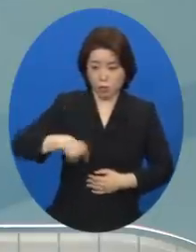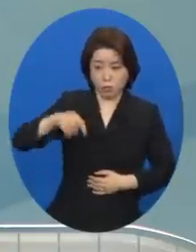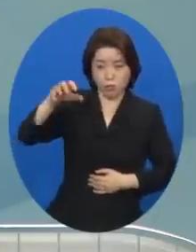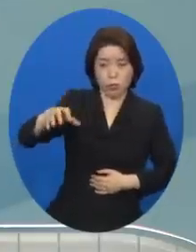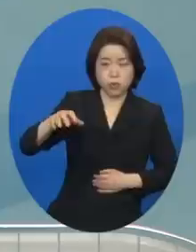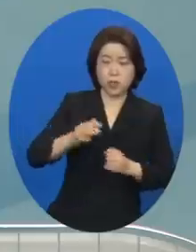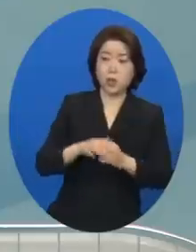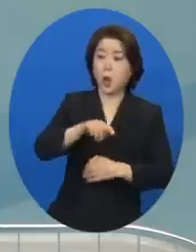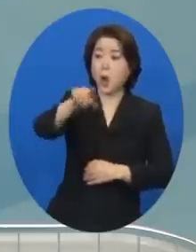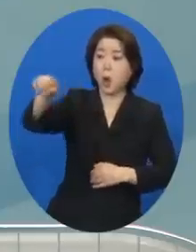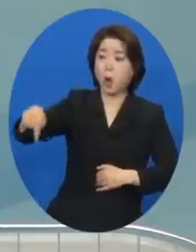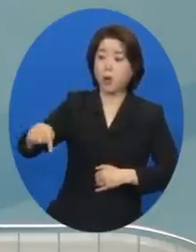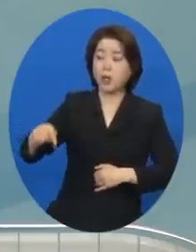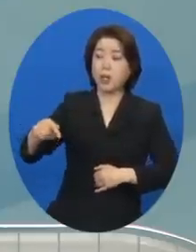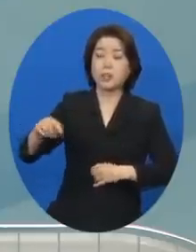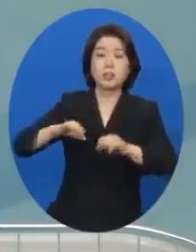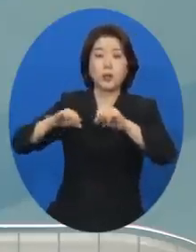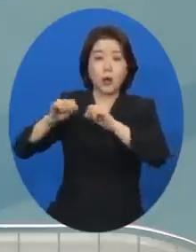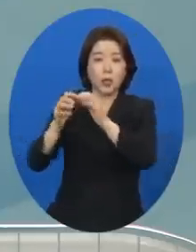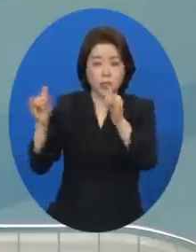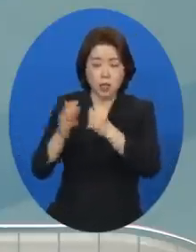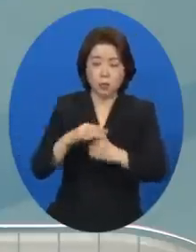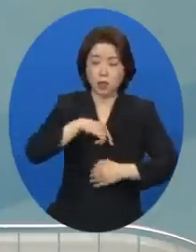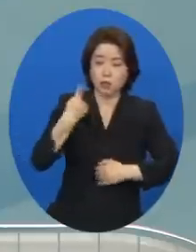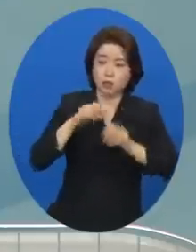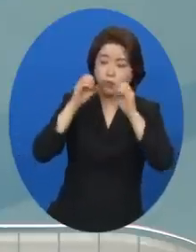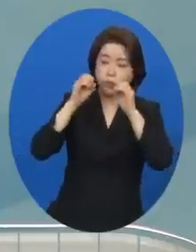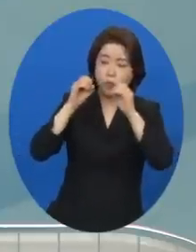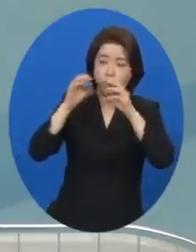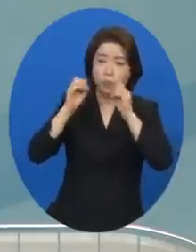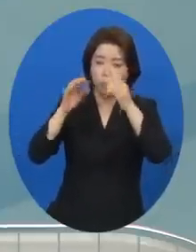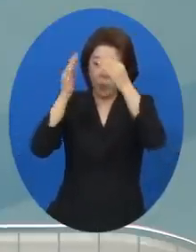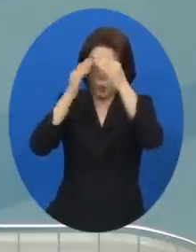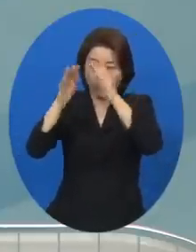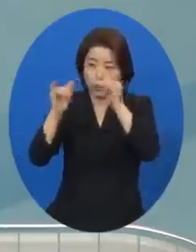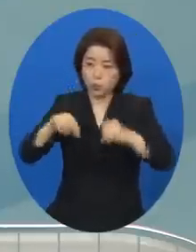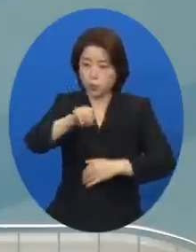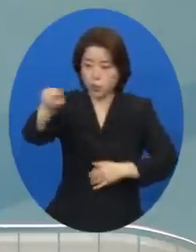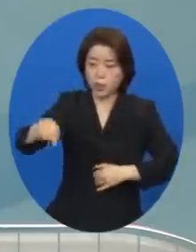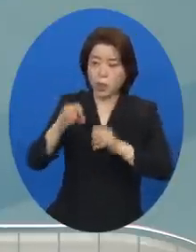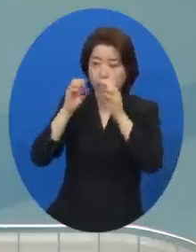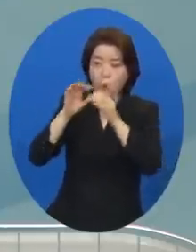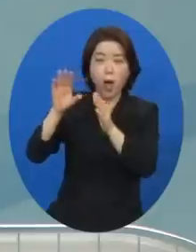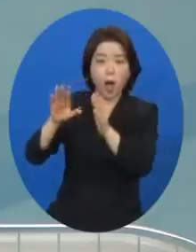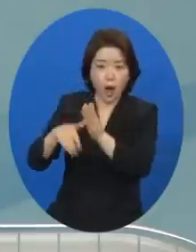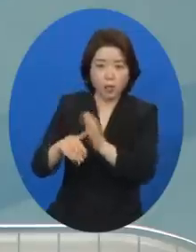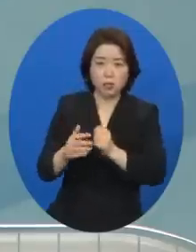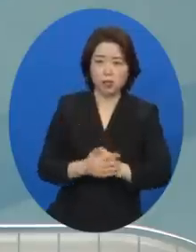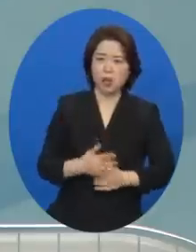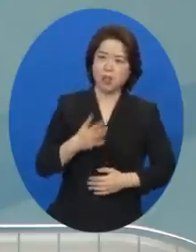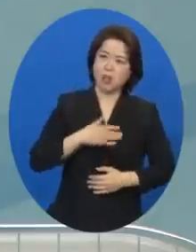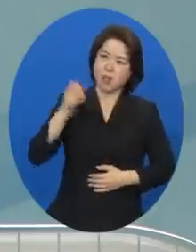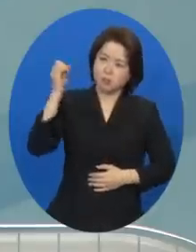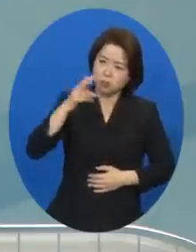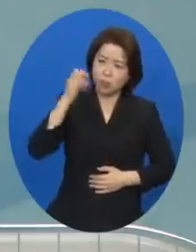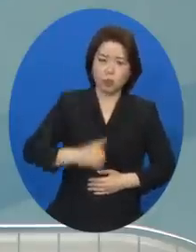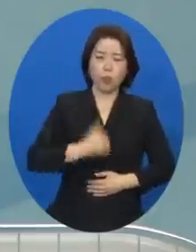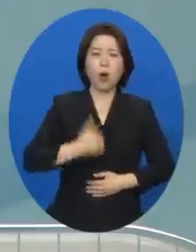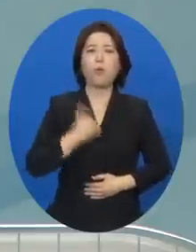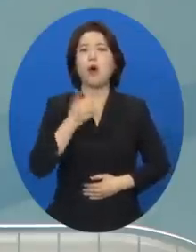중국 사역자들과 중국 성도들과 함께 복음을 전하는데 왜 그렇게 자꾸 화가